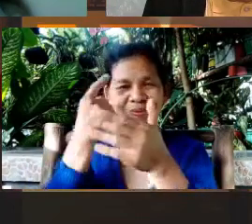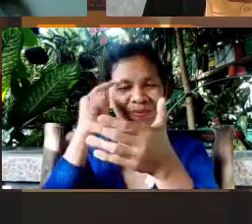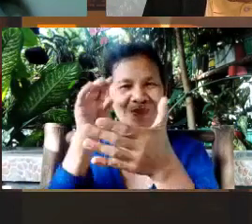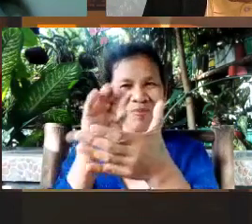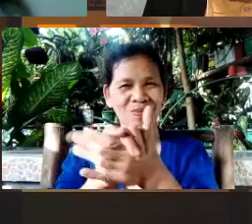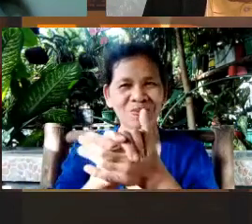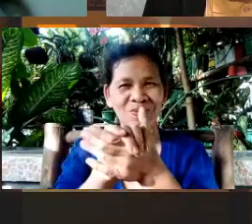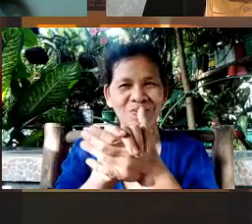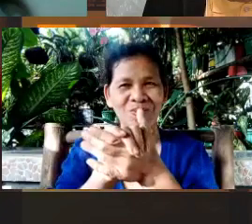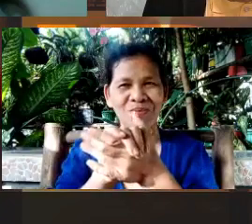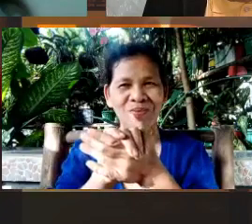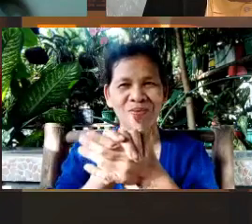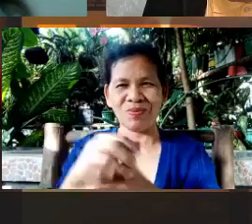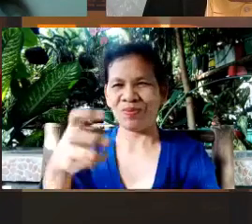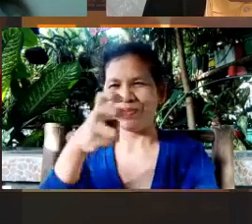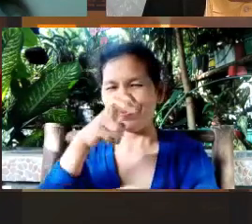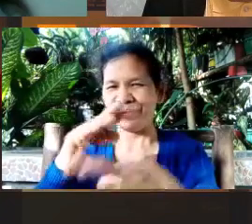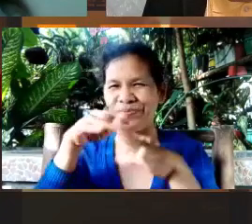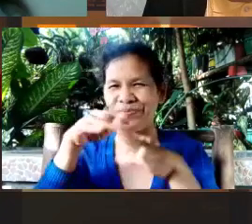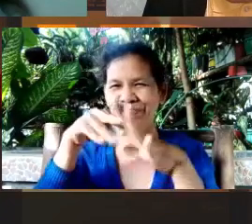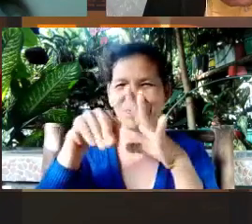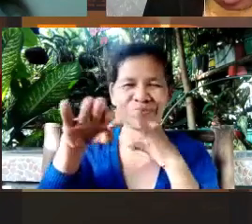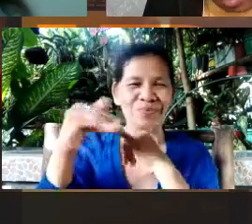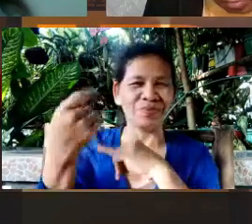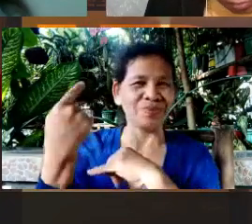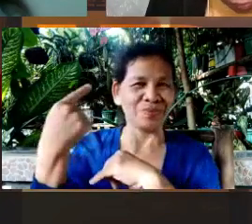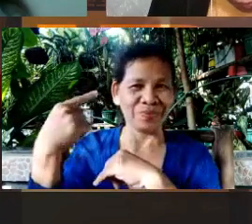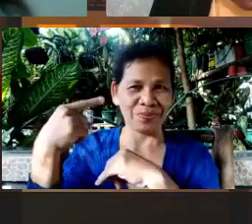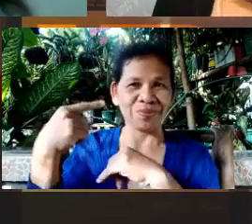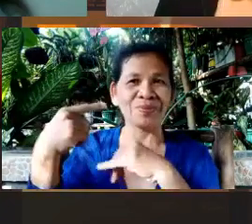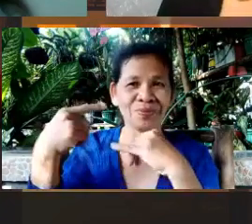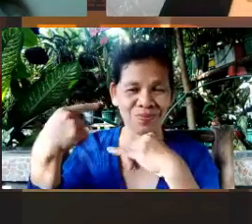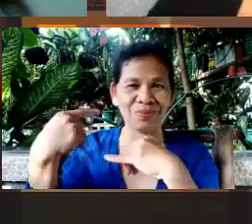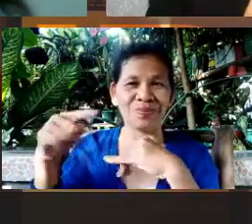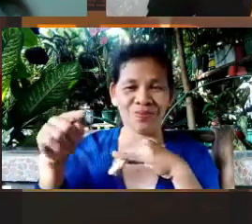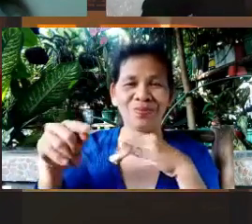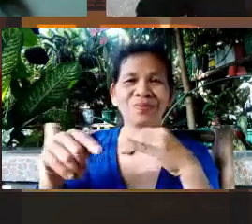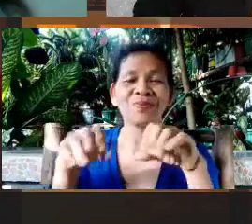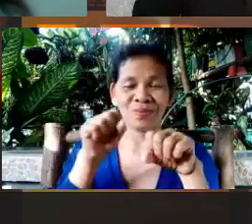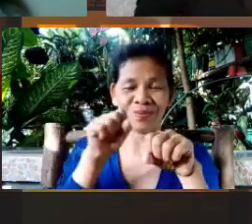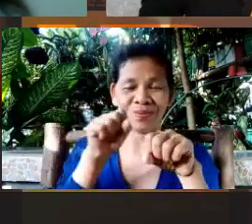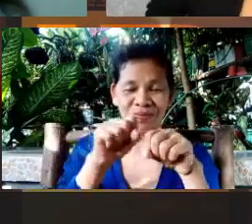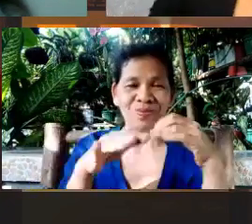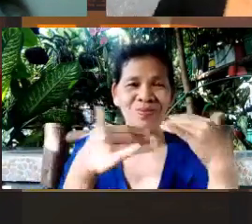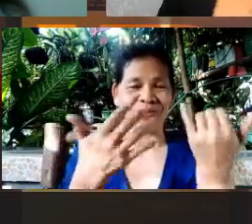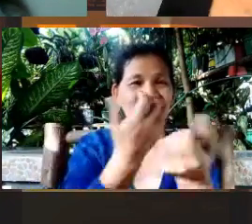barbaric, sanctuary is a learning process.